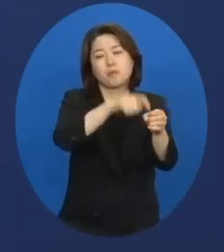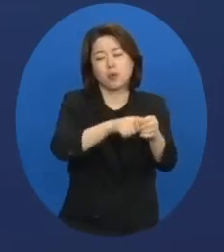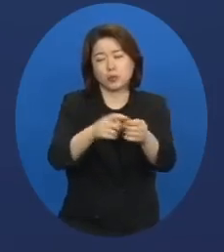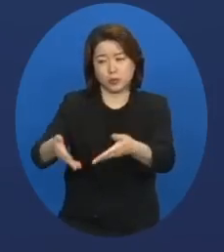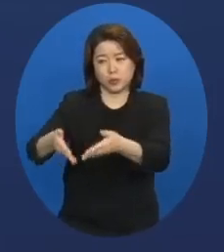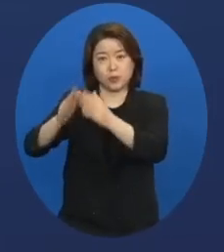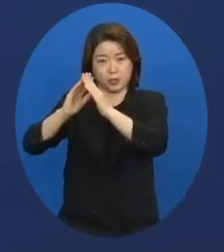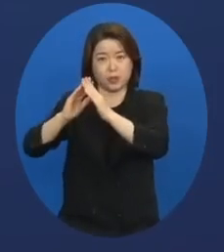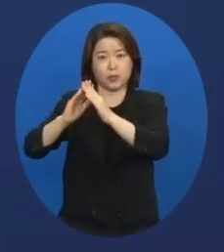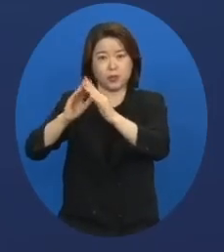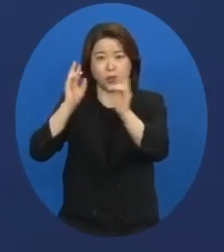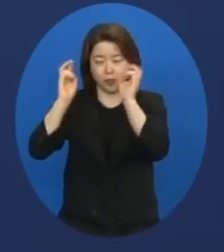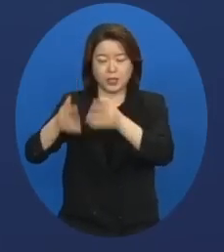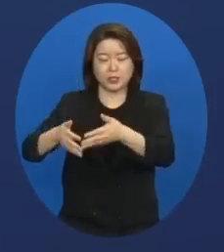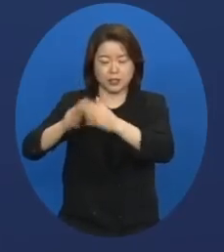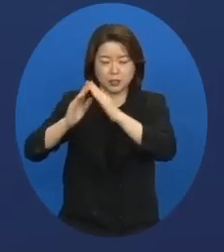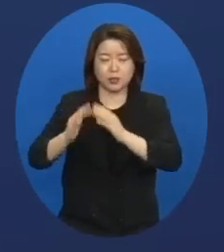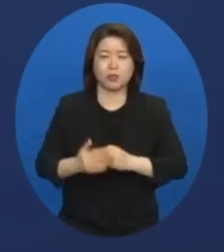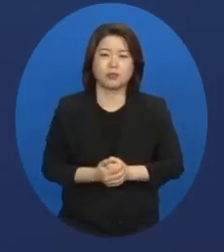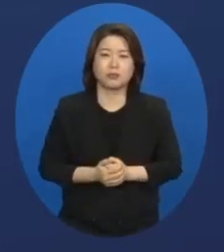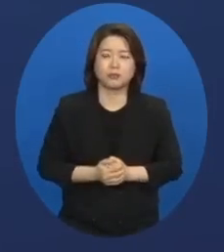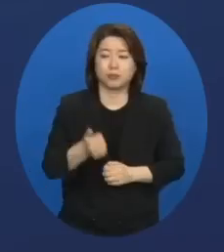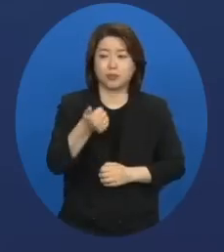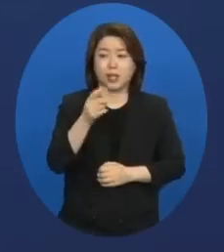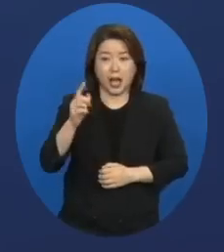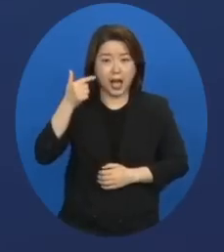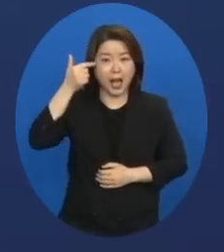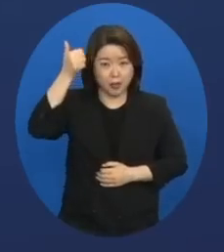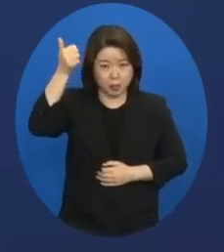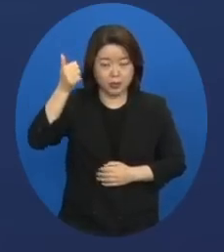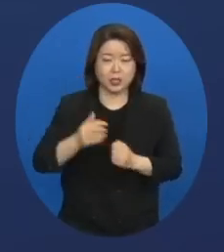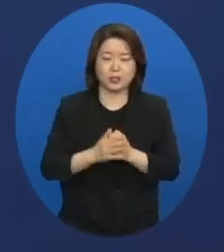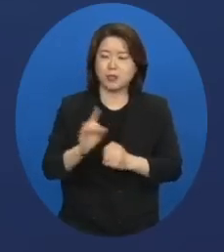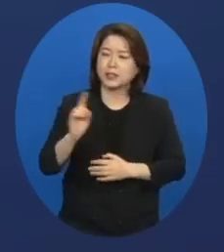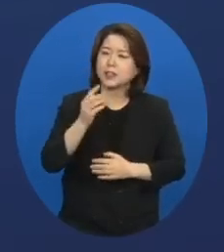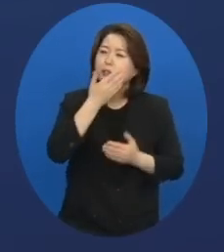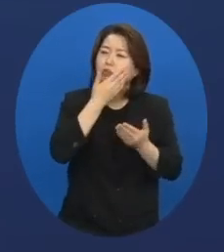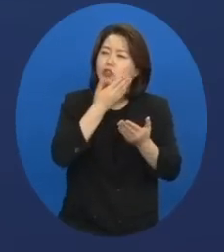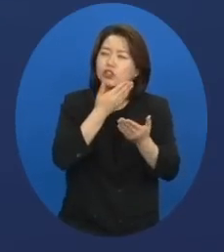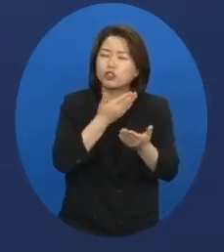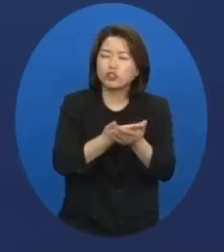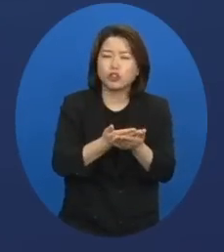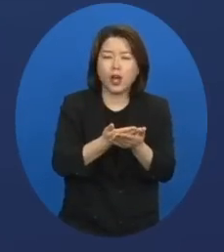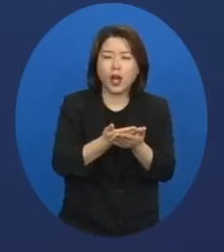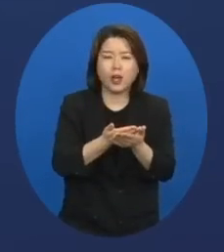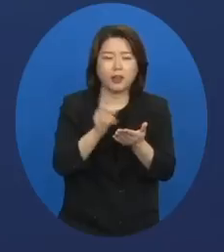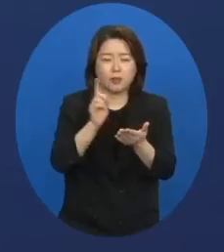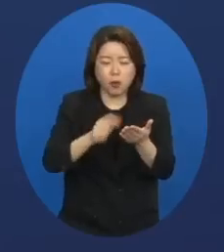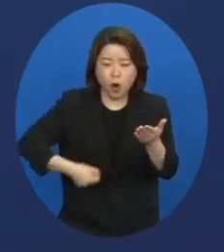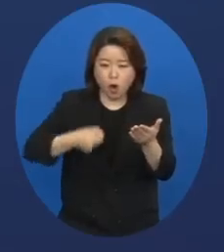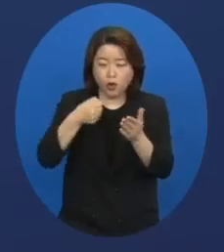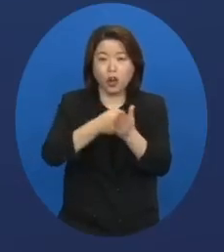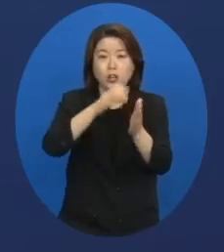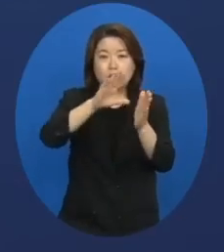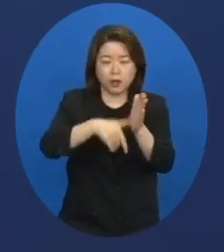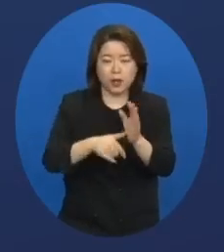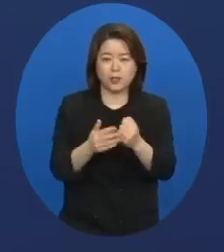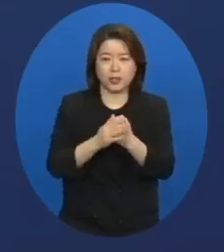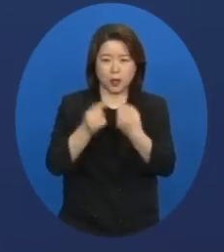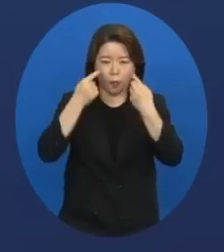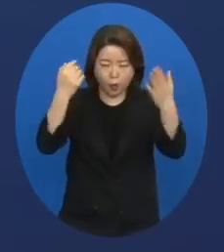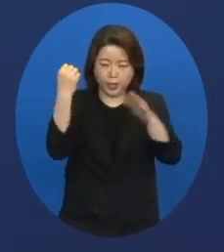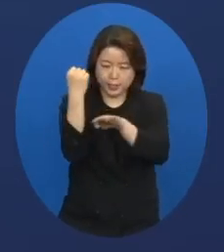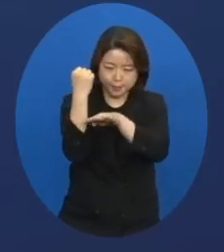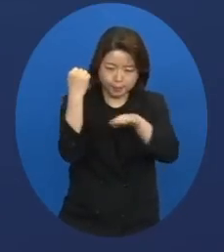했습니다. 그 하영 목사님은 항상 무슨 중요한 결정을 내릴 때 그는 명확한 기준이